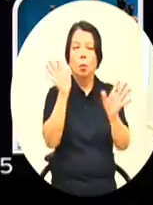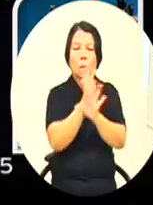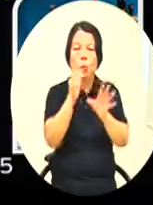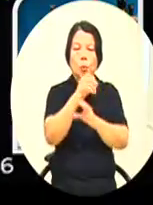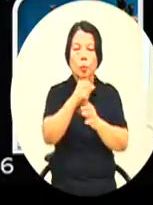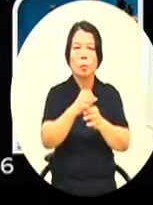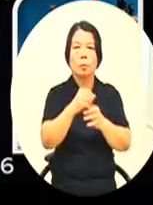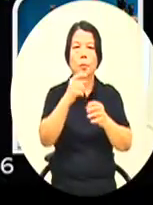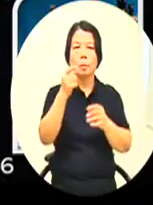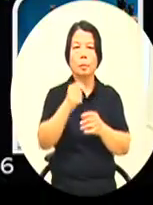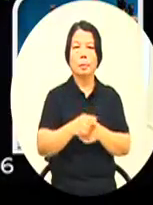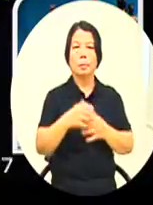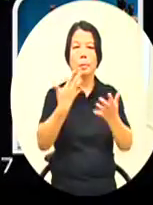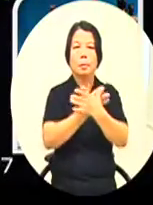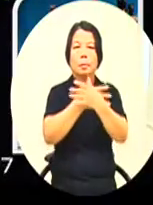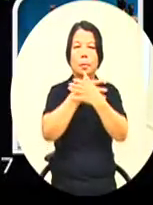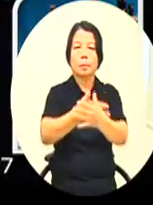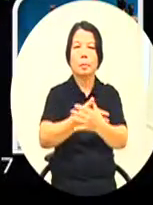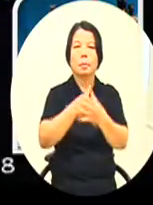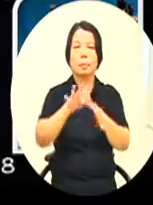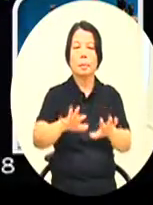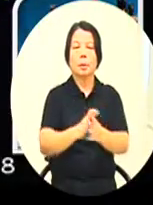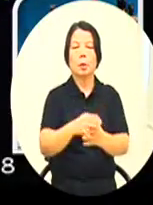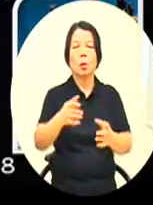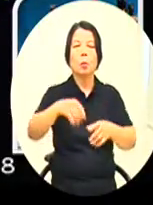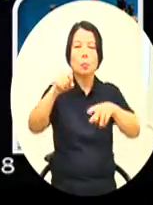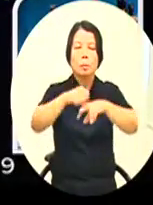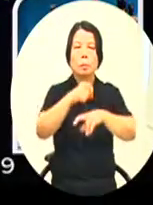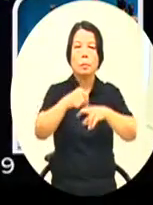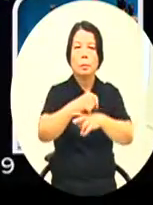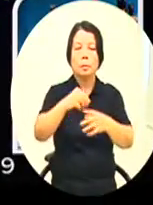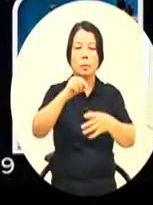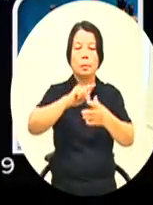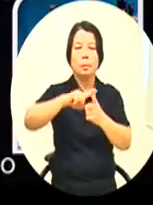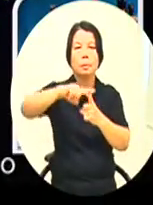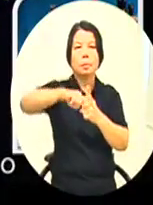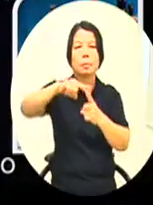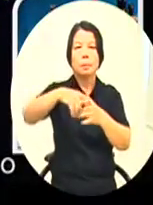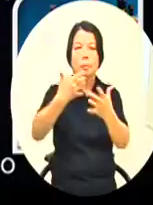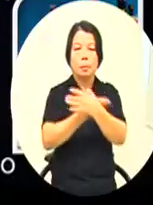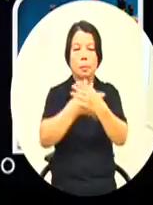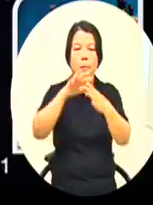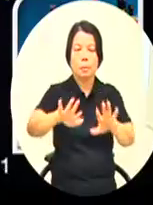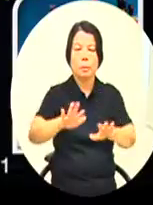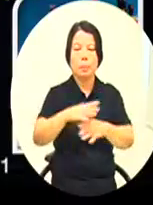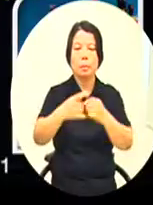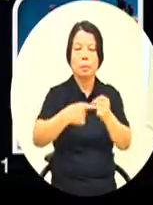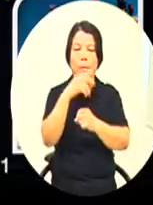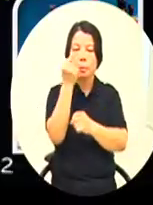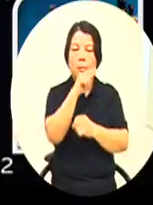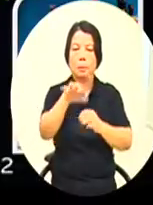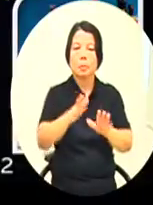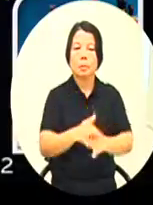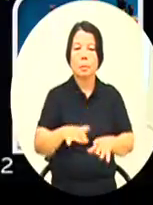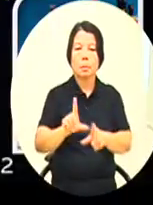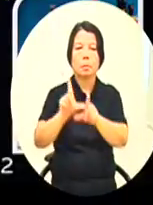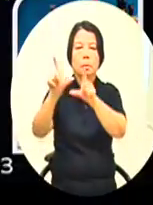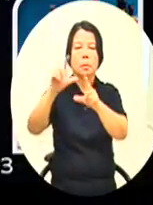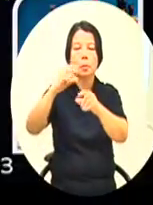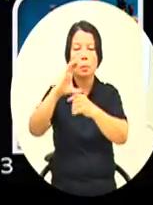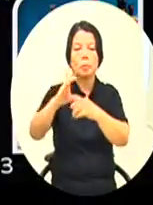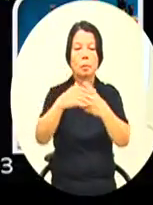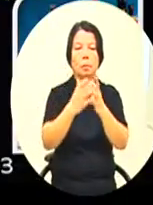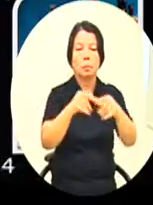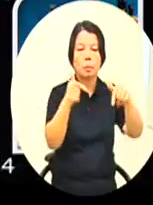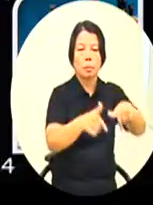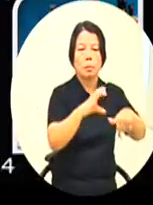进行，那今年会有18个国家来参与哦。那今年比较特别的是它结合东方茶跟西方